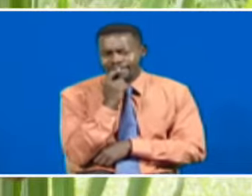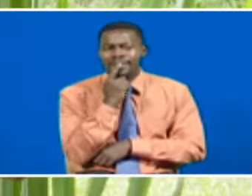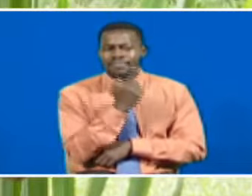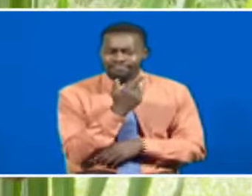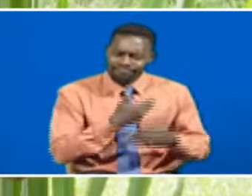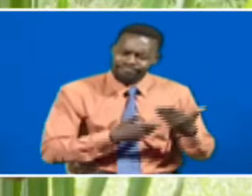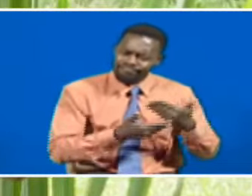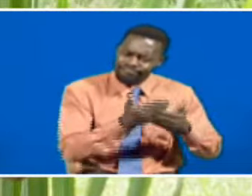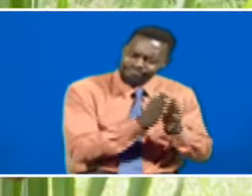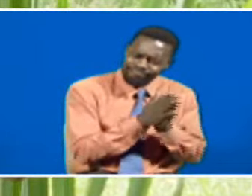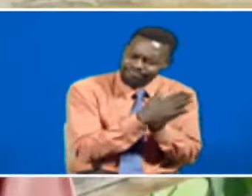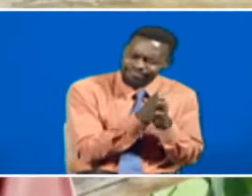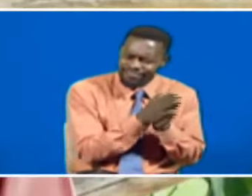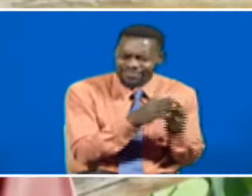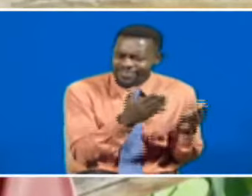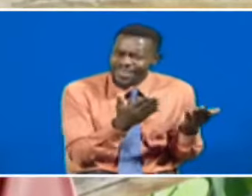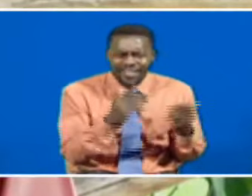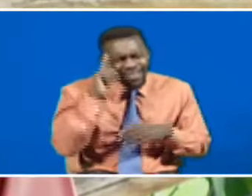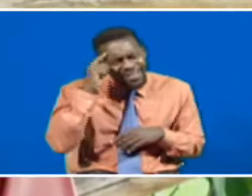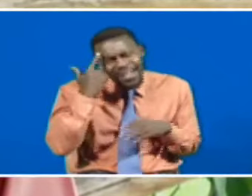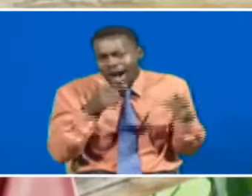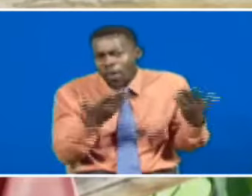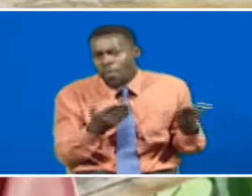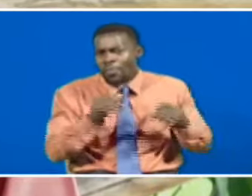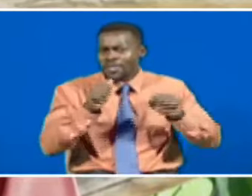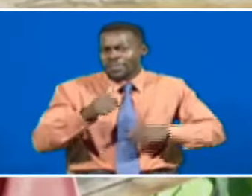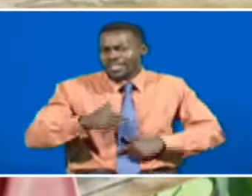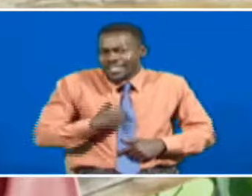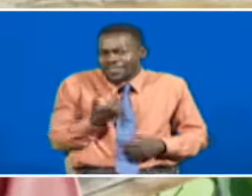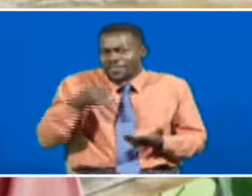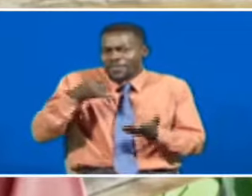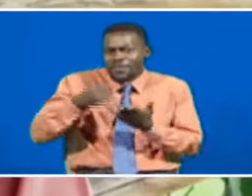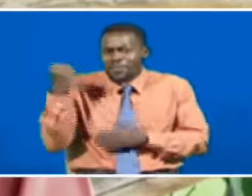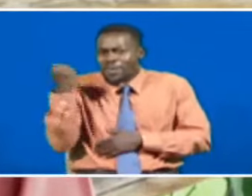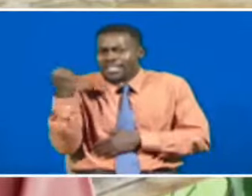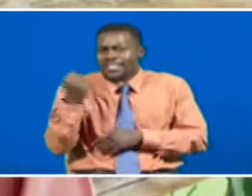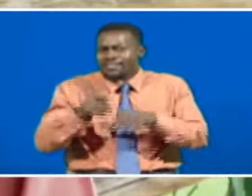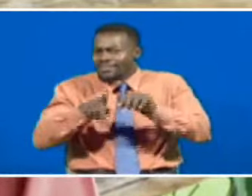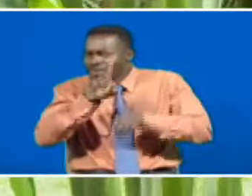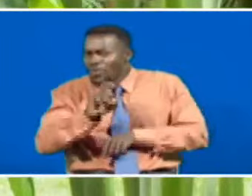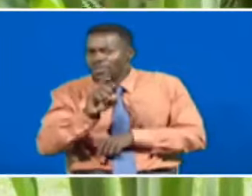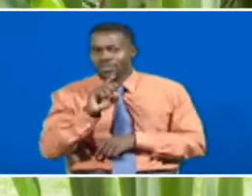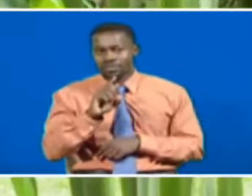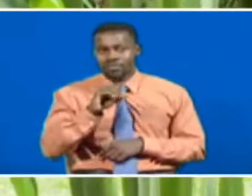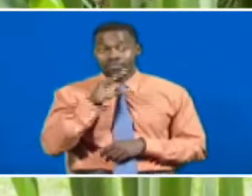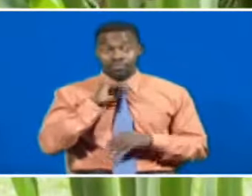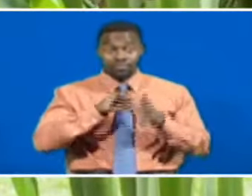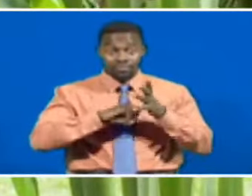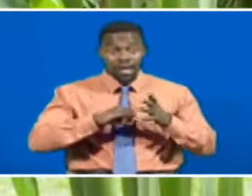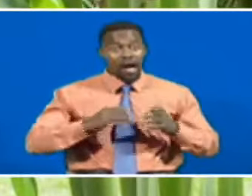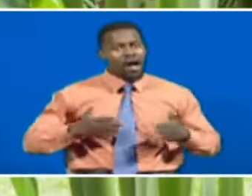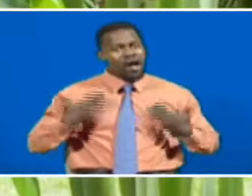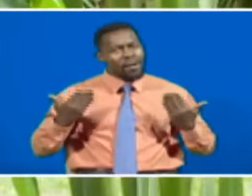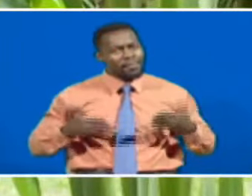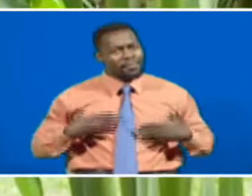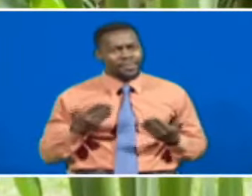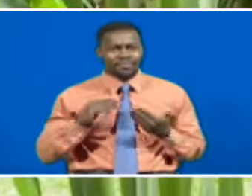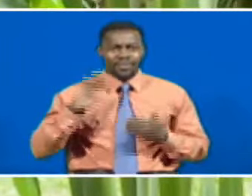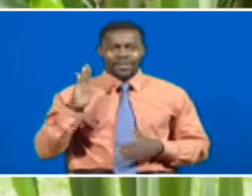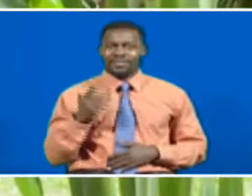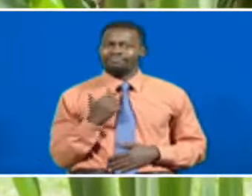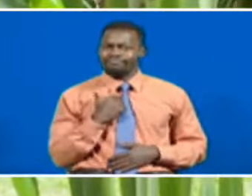imefika. Waona vipi, maoni yako ni yapi? Na akakuwa amefurahi, akaniambia ni kweli wakati wako umefika. Na mimi nitakupa